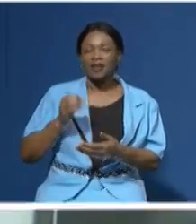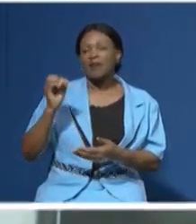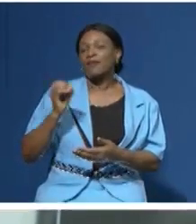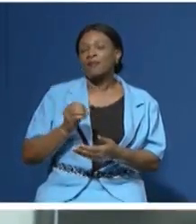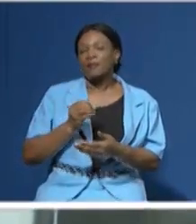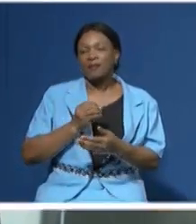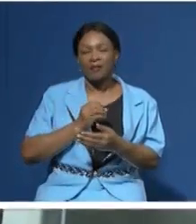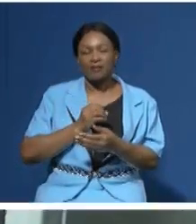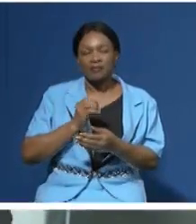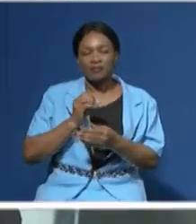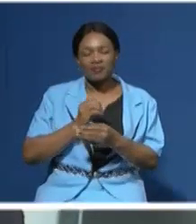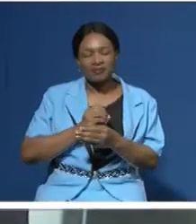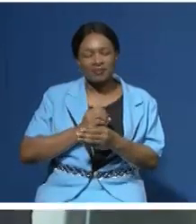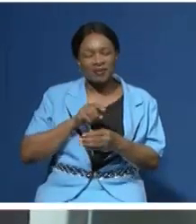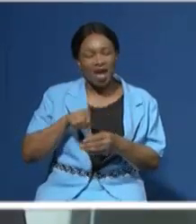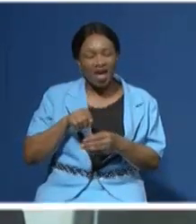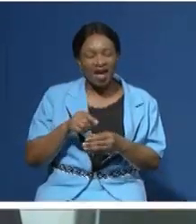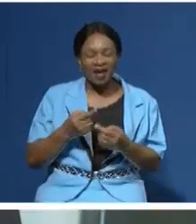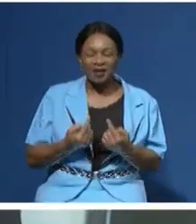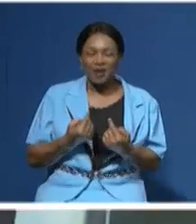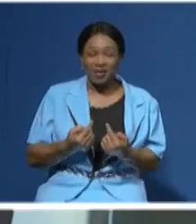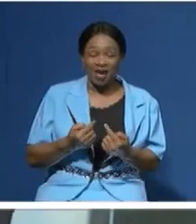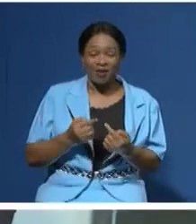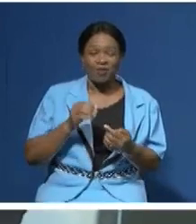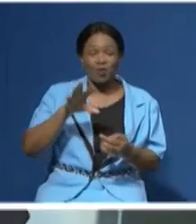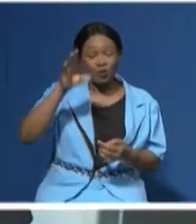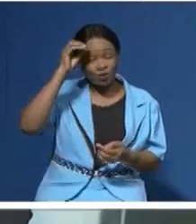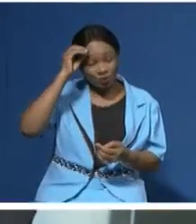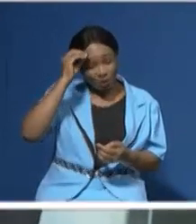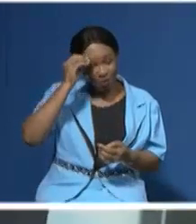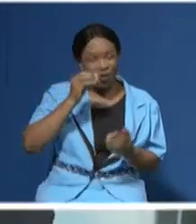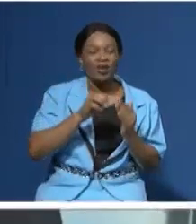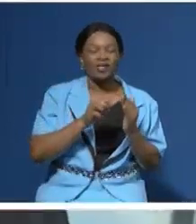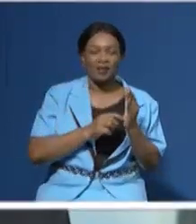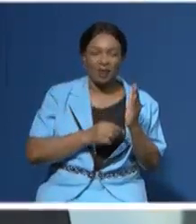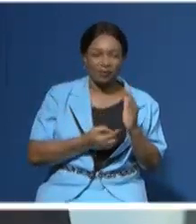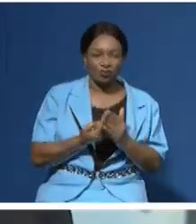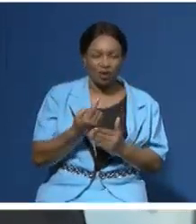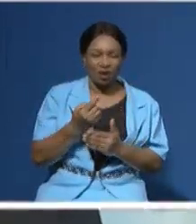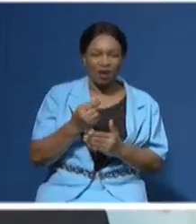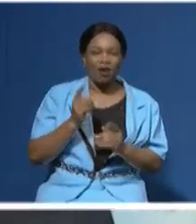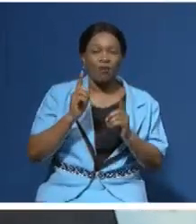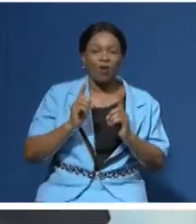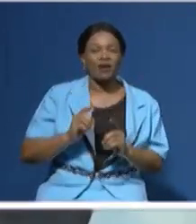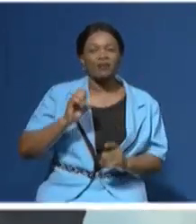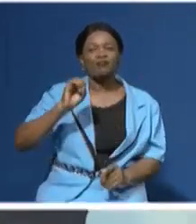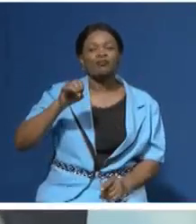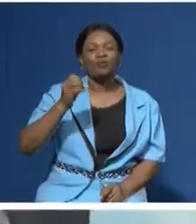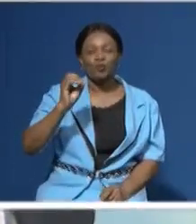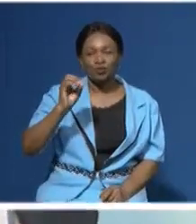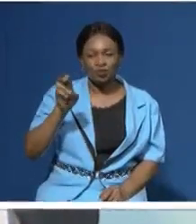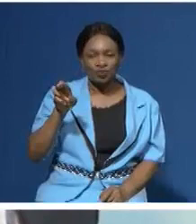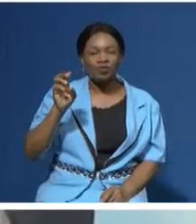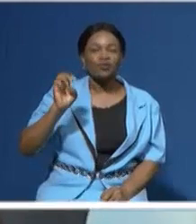maajabu ya somo la hisabati kutoka kwa Mwalimu John Vincent Mataka, ambapo ameweza kutuonyesha ni namna gani amekuja na